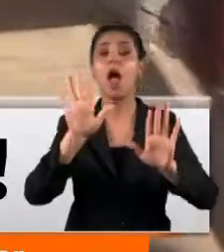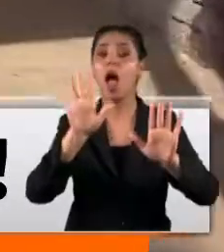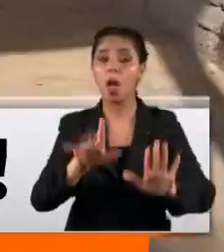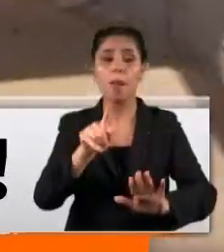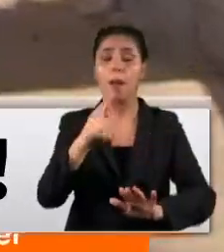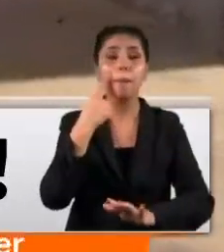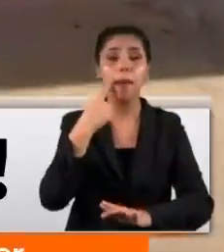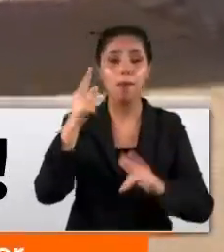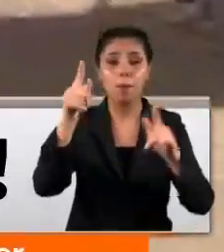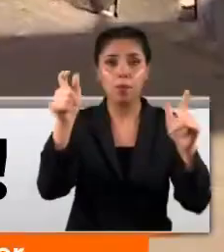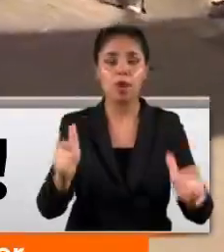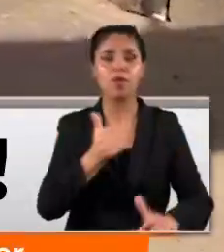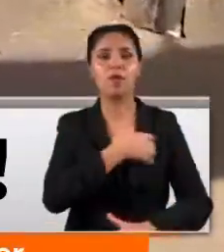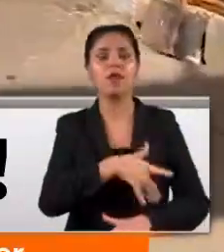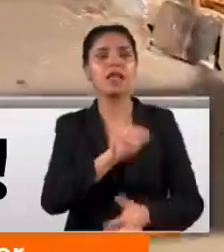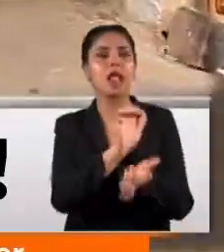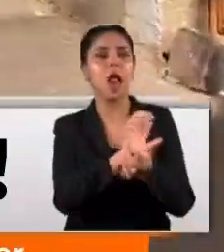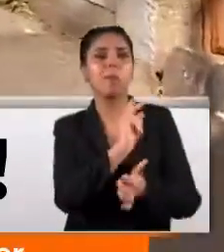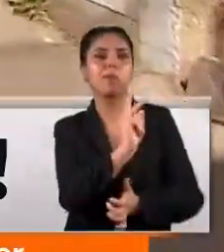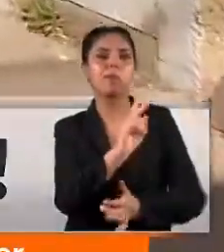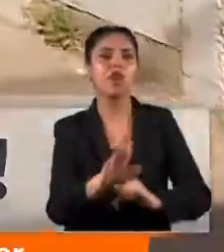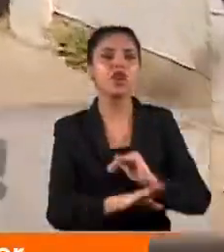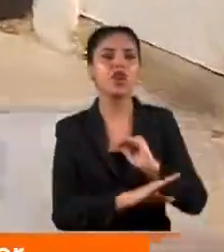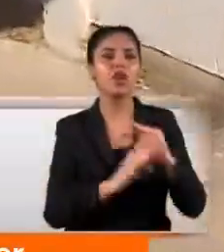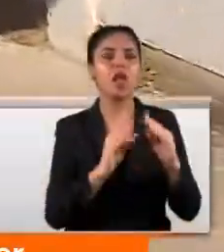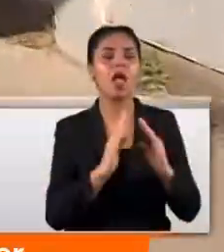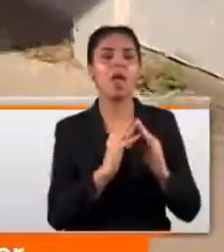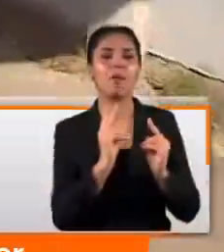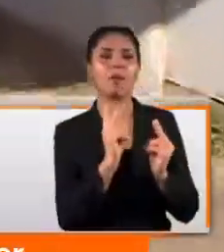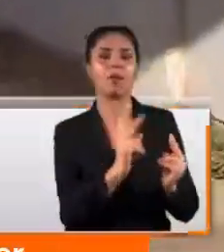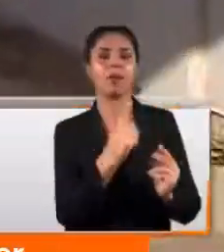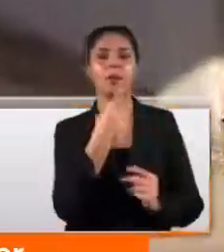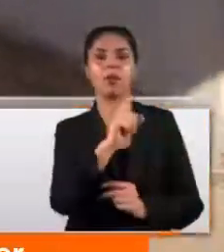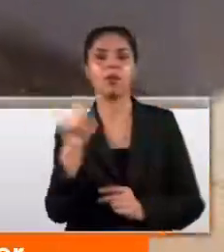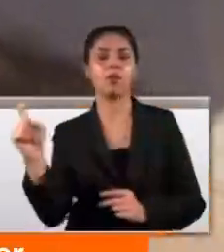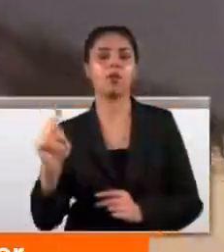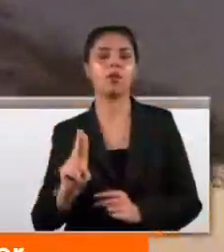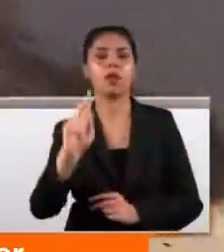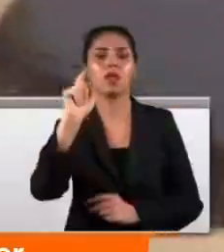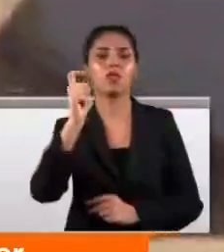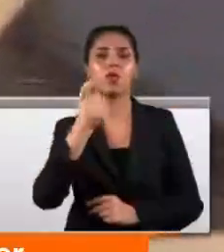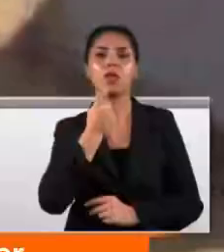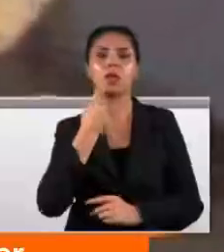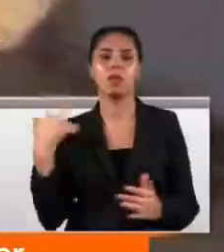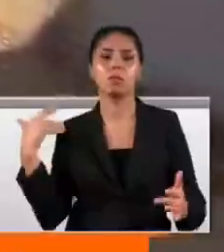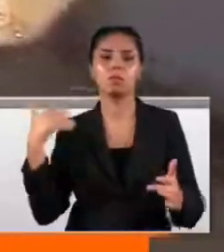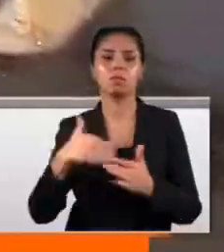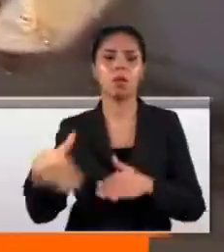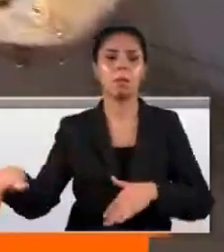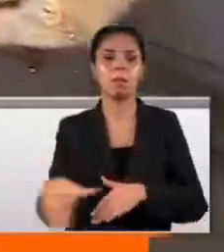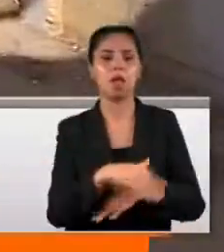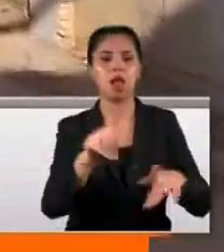bakın burası Filistinli Garip ailesinin yaşadığı ev. Öyle ki 1979 yılından beri mahalle